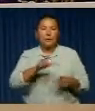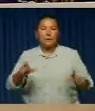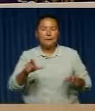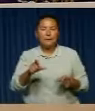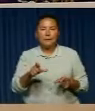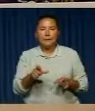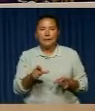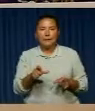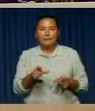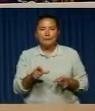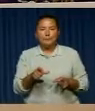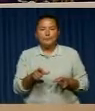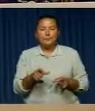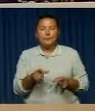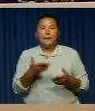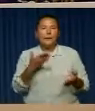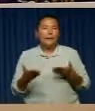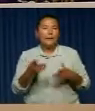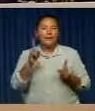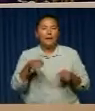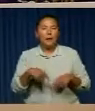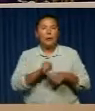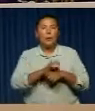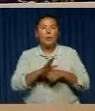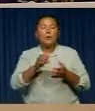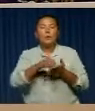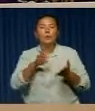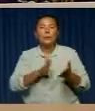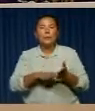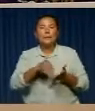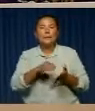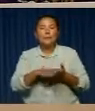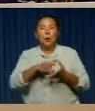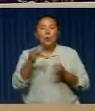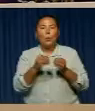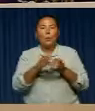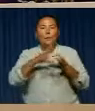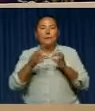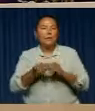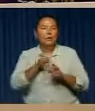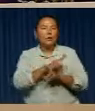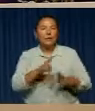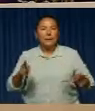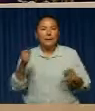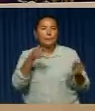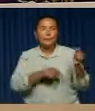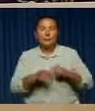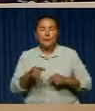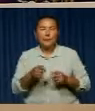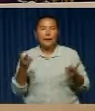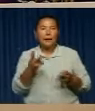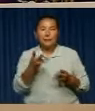азаматтарға. Егер даже COVID-19 тіркелген оң нәтиже берсе, ешқандай дүрбелеңге салудың